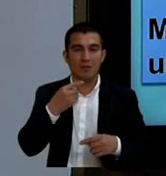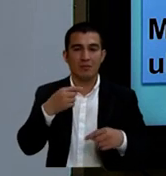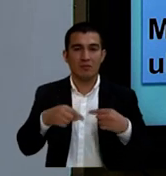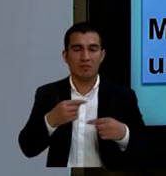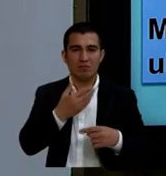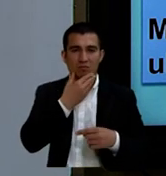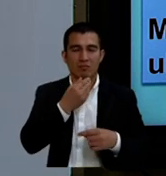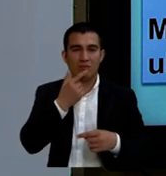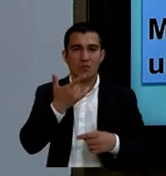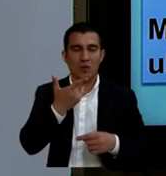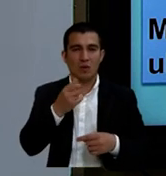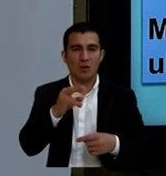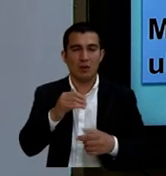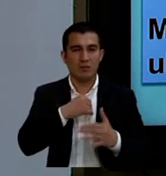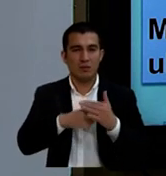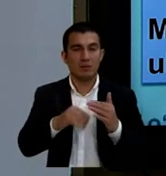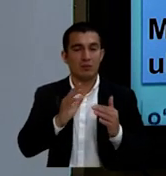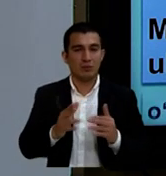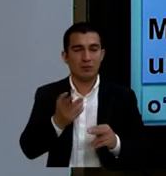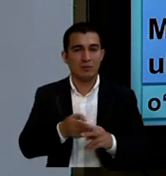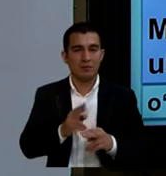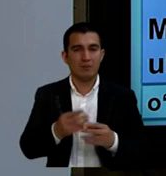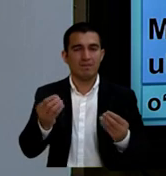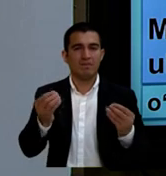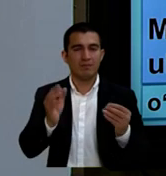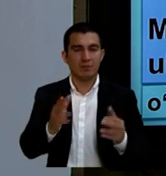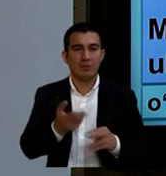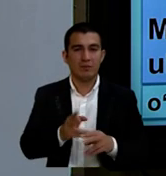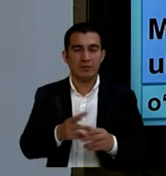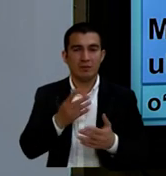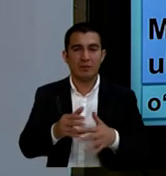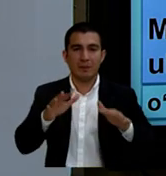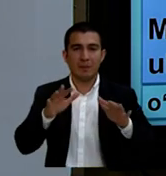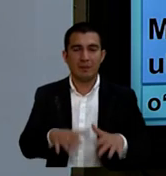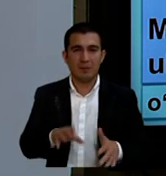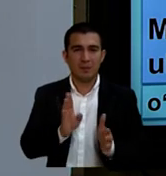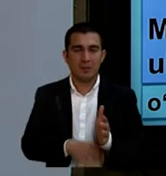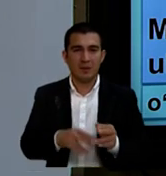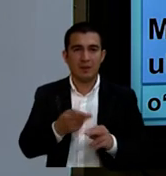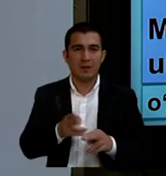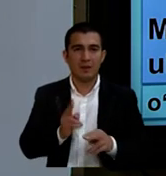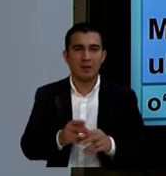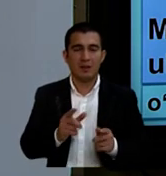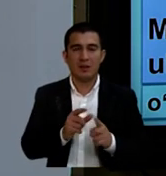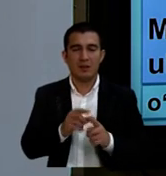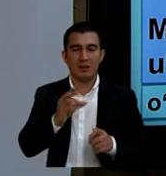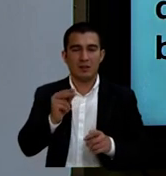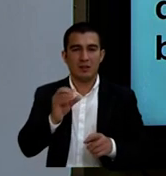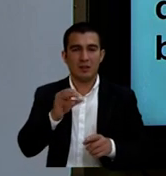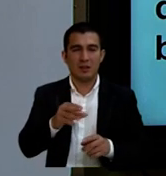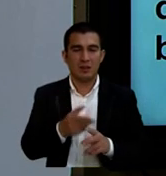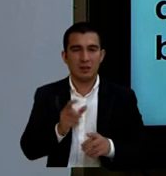gol. Qanday so'z ishlatdik? Ha, o'rinsiz qo'llangan chet so'z, varvarizm ishlatdik.